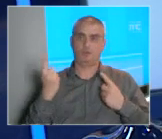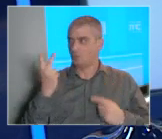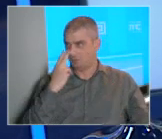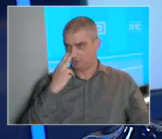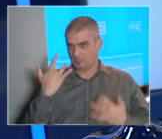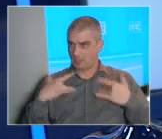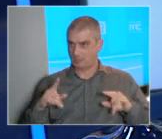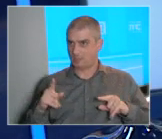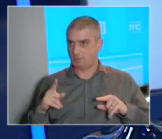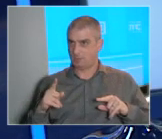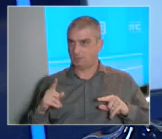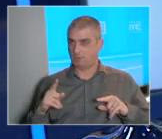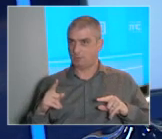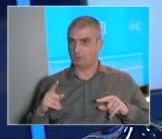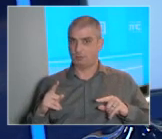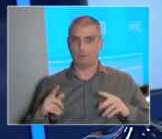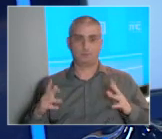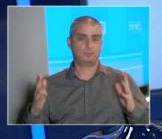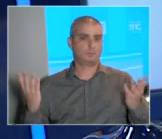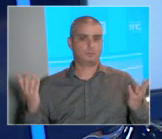ניסה להתחמק מזה?